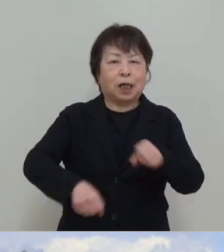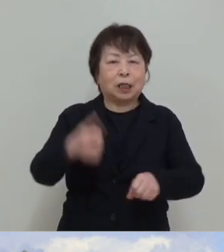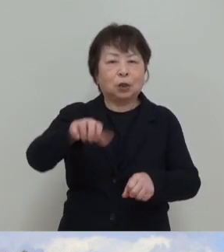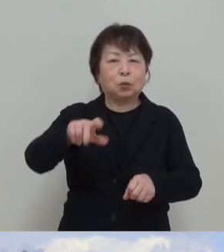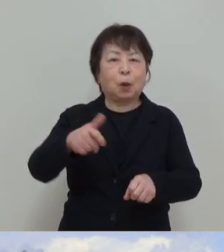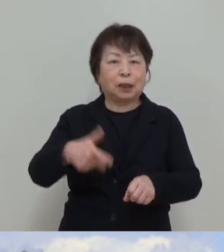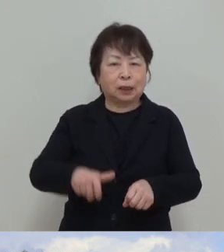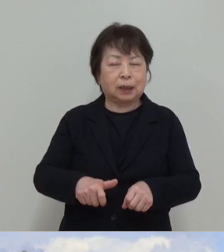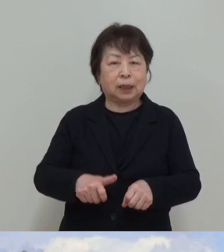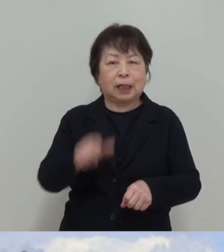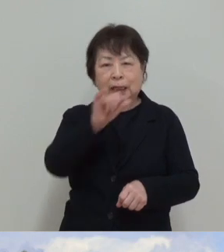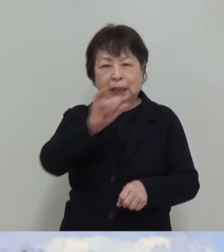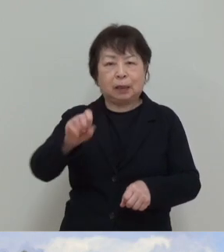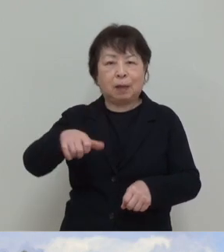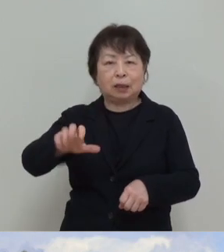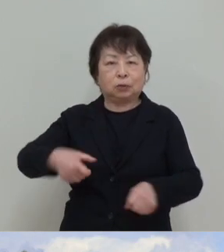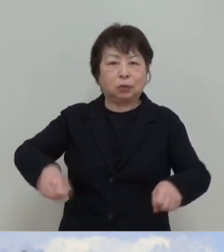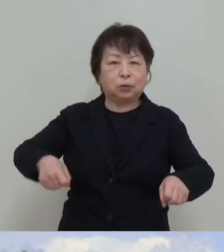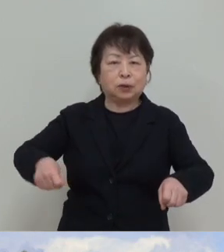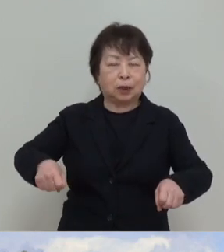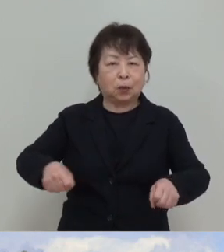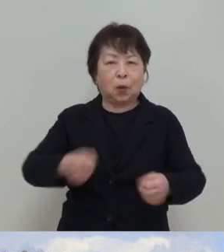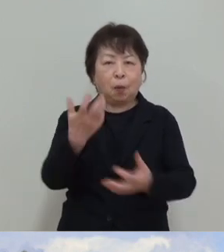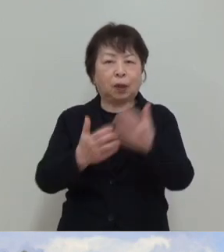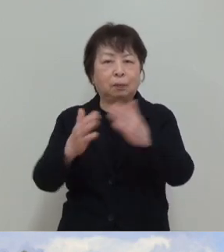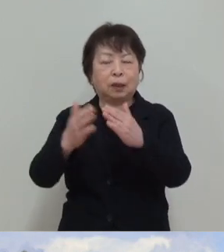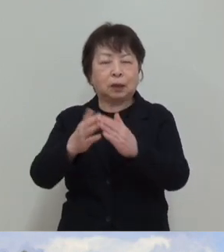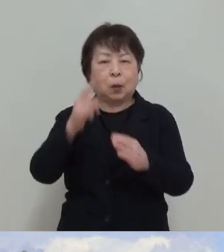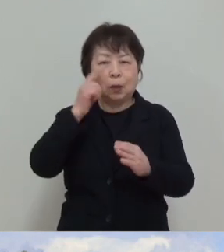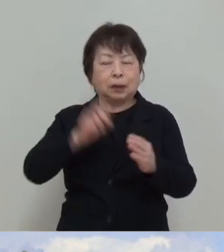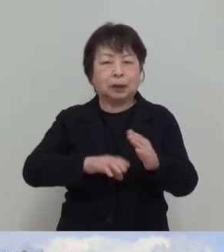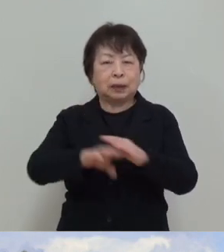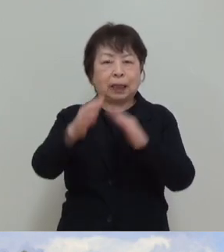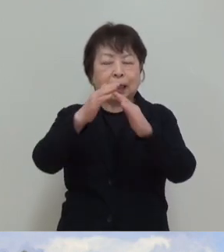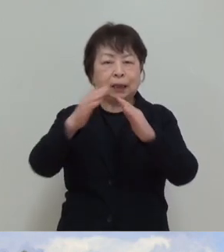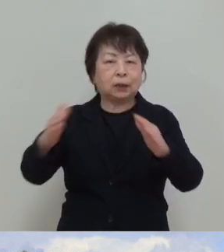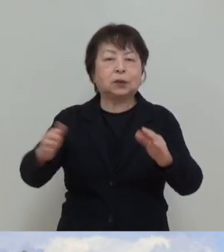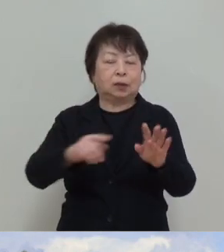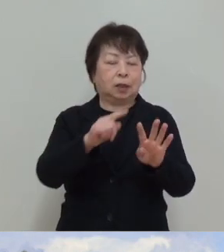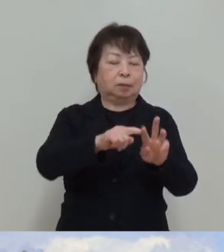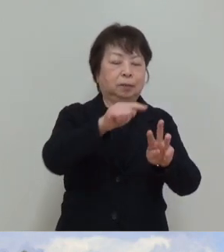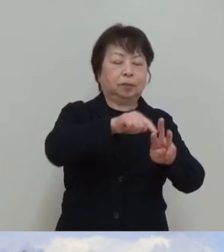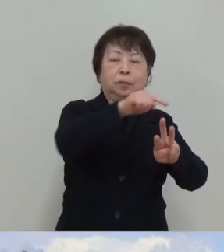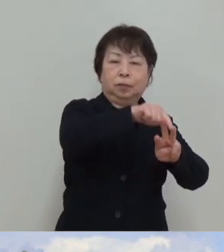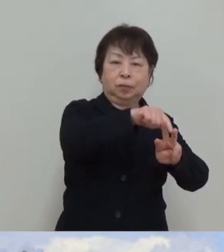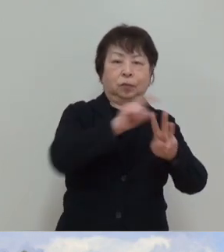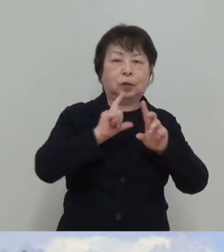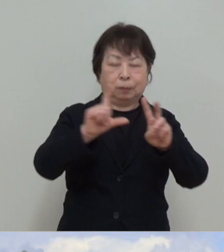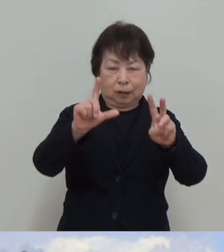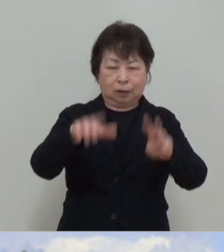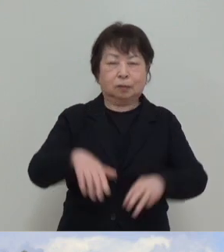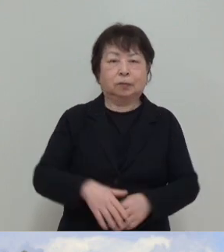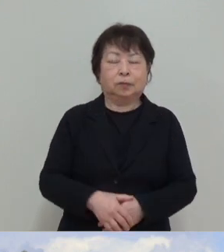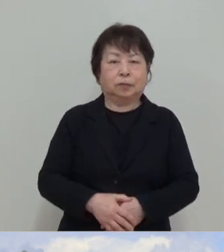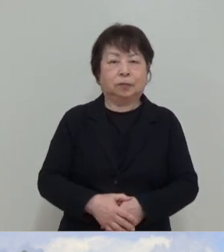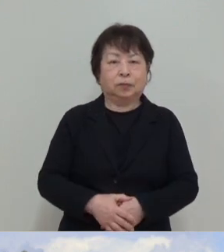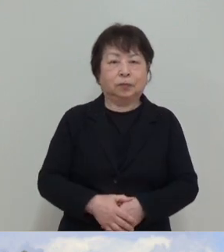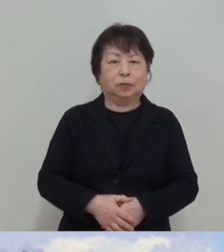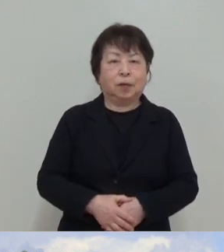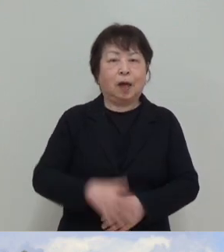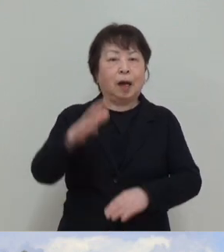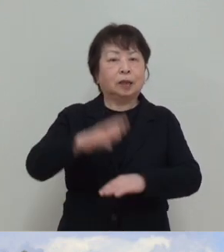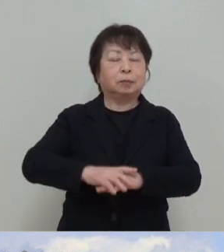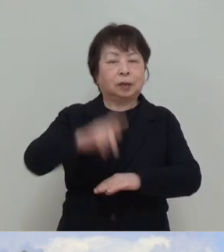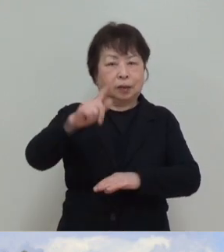森、 e バイクのふるさと森町の試写会についてお知らせします。はじめ